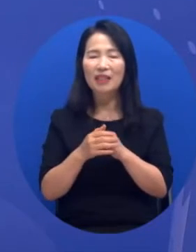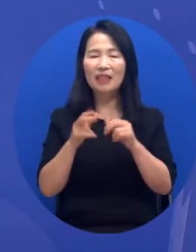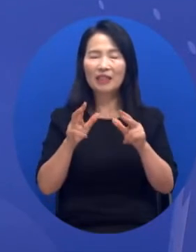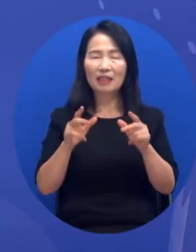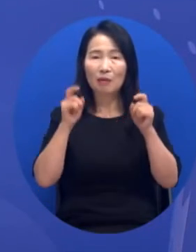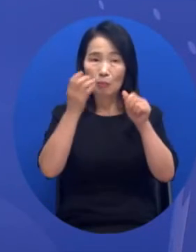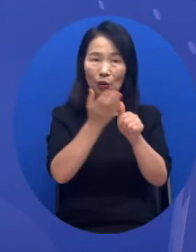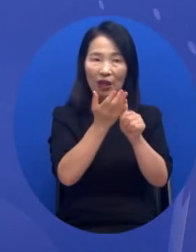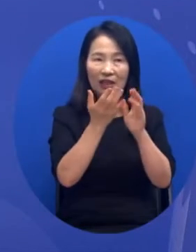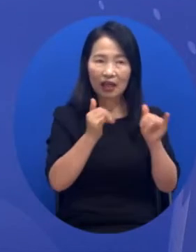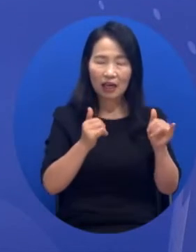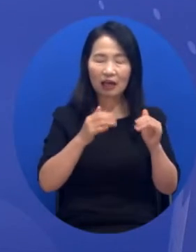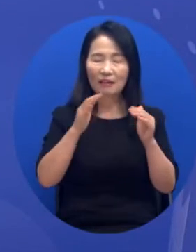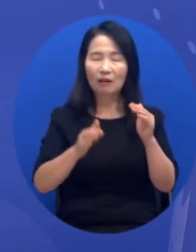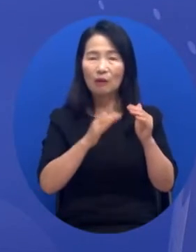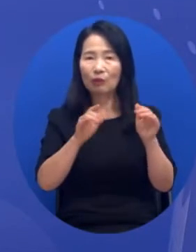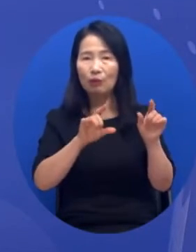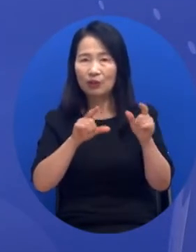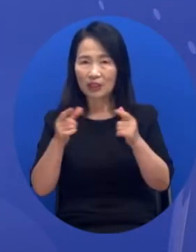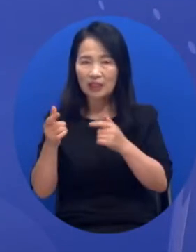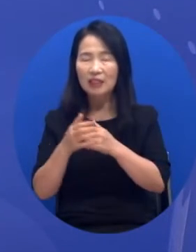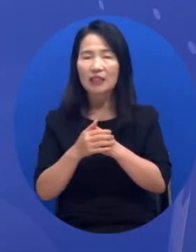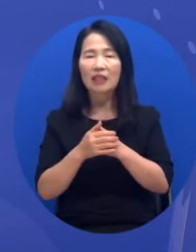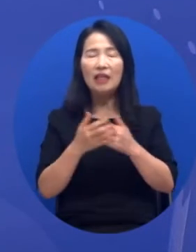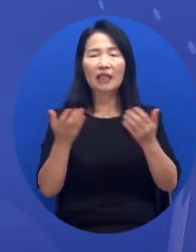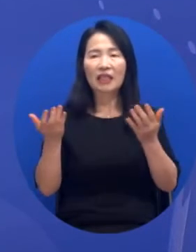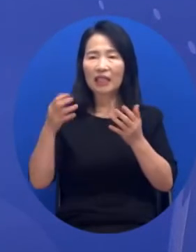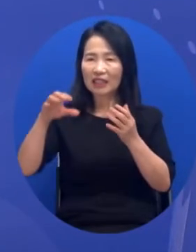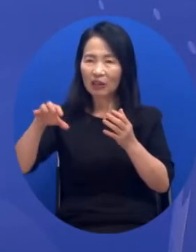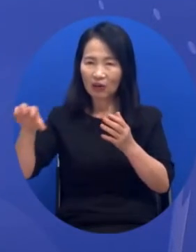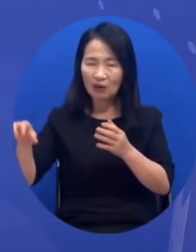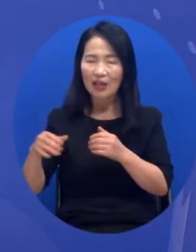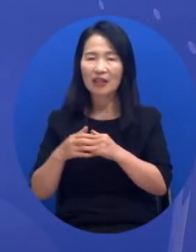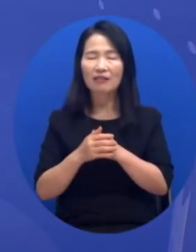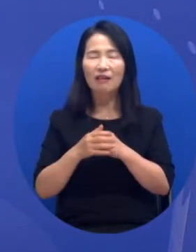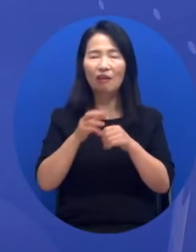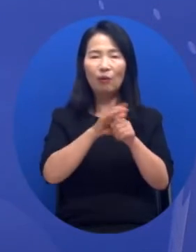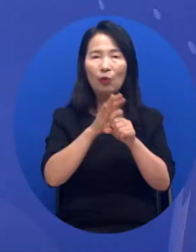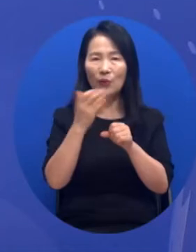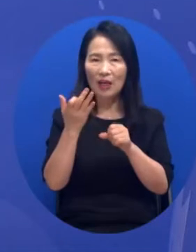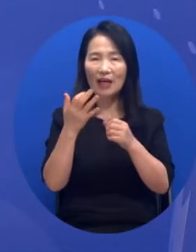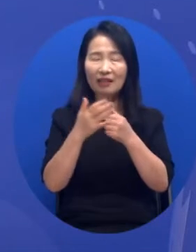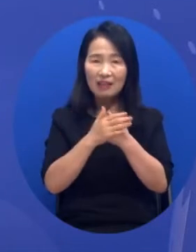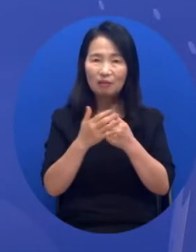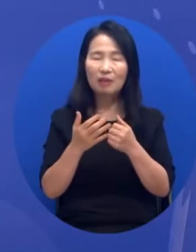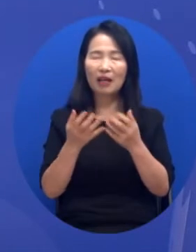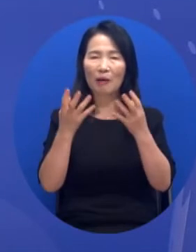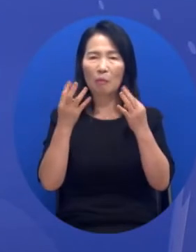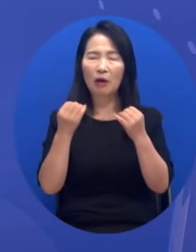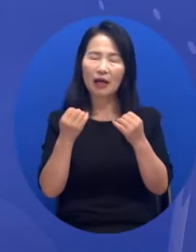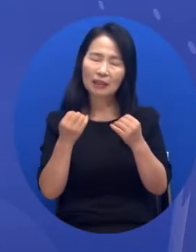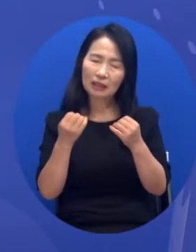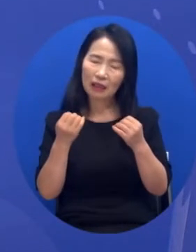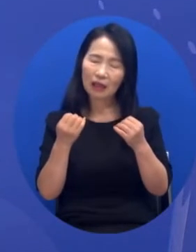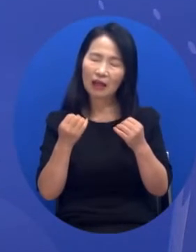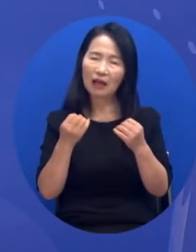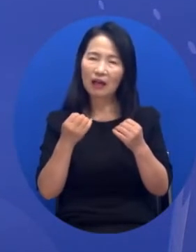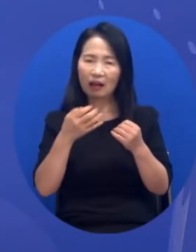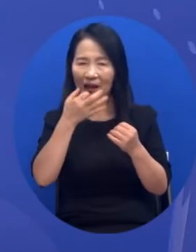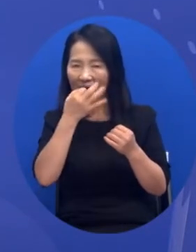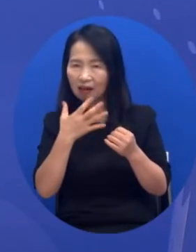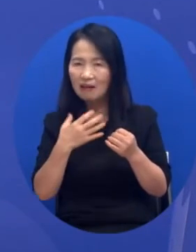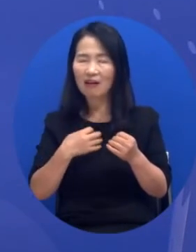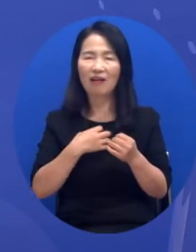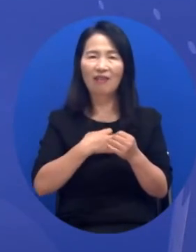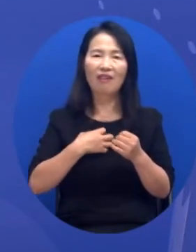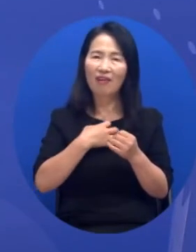목회자나 성도님들이나 참 일터에서도 코로나로 인해서 많이 위축되고 걱정도